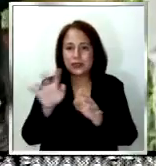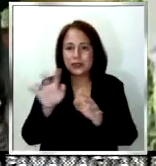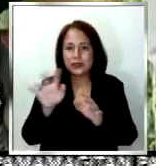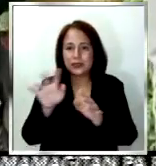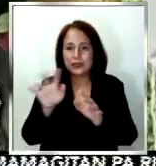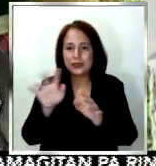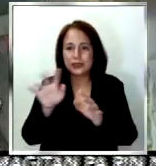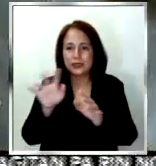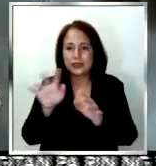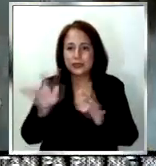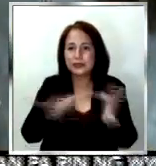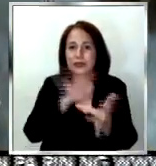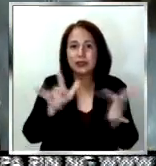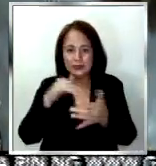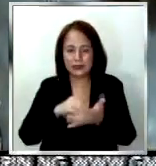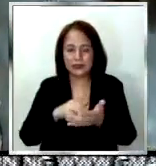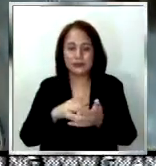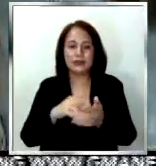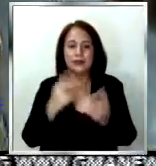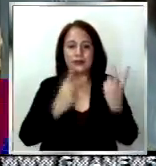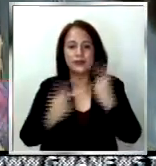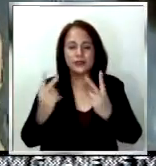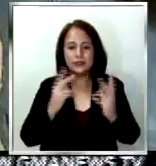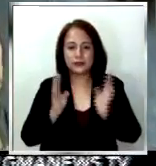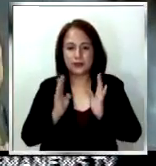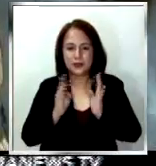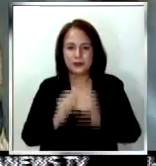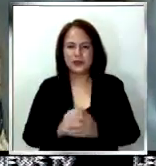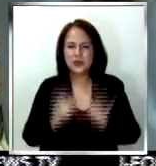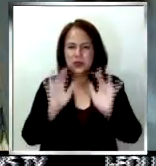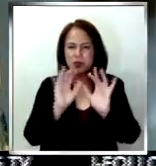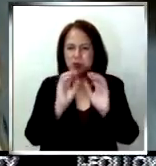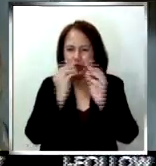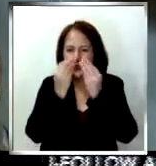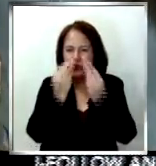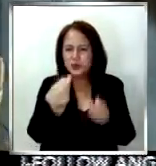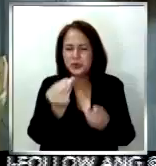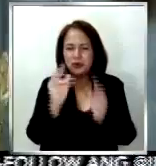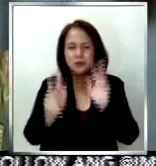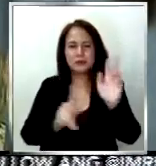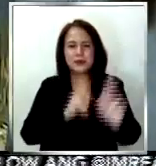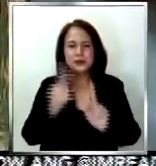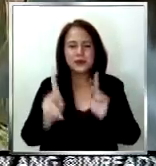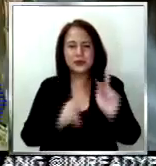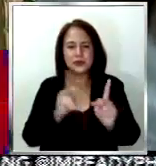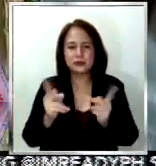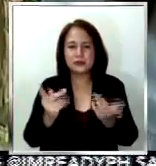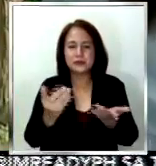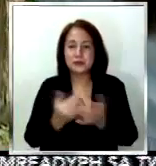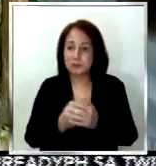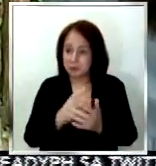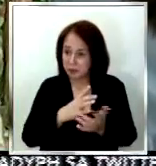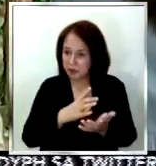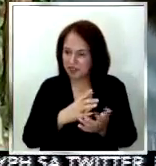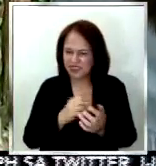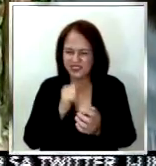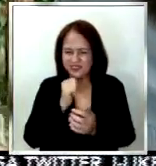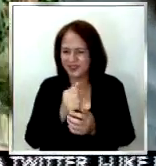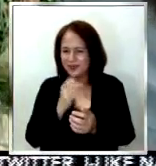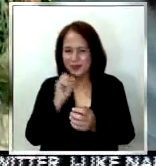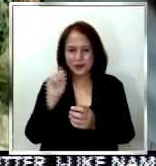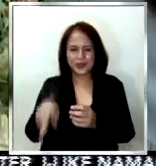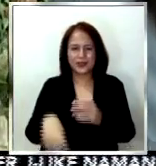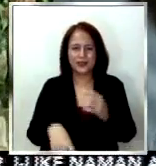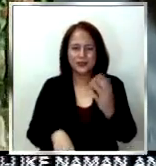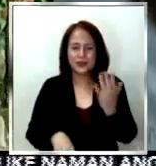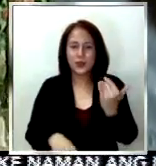Baguio. Medyo kumunti yung tao ngayon, sir. Mas okay ba yun? Hindi nga po eh. Ano ba? Mas gusto nyo maraming